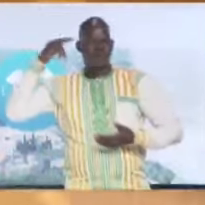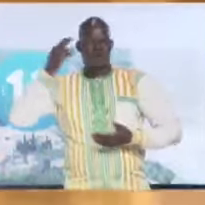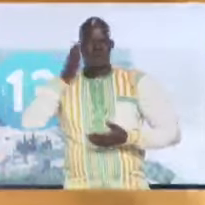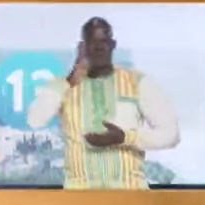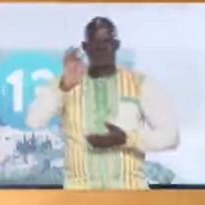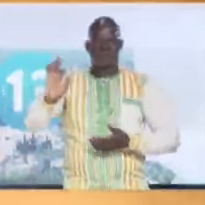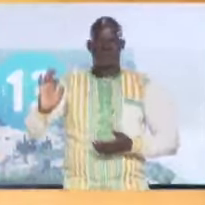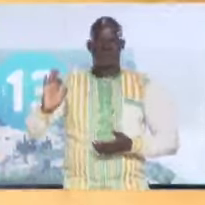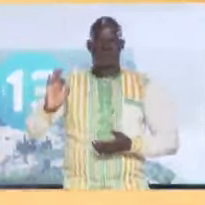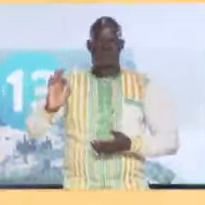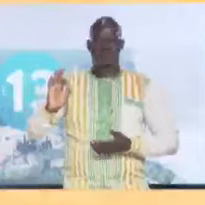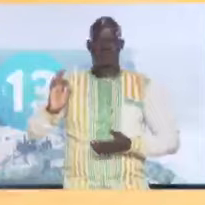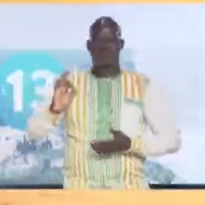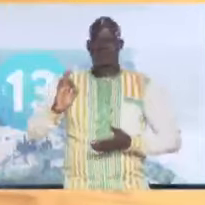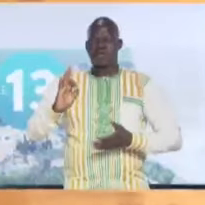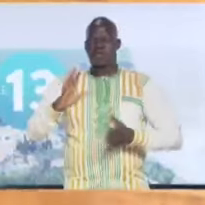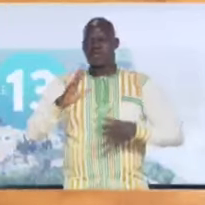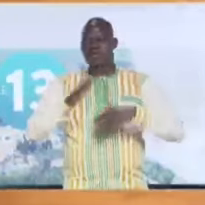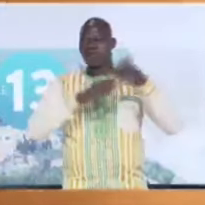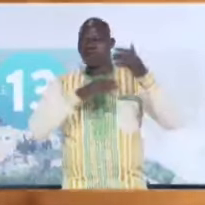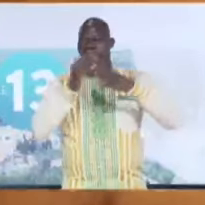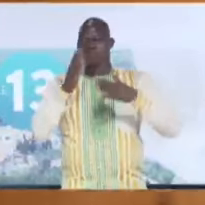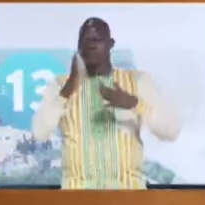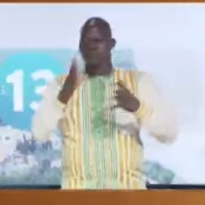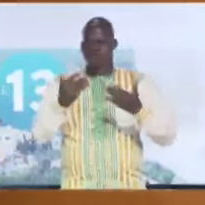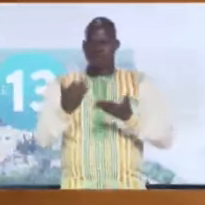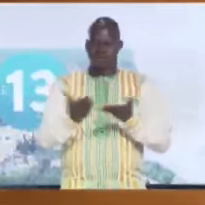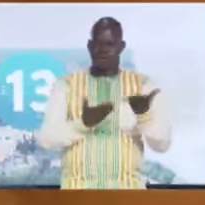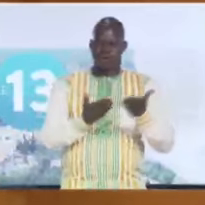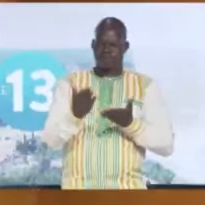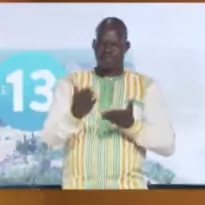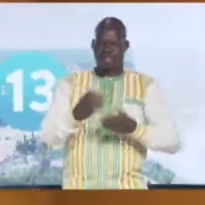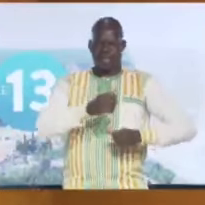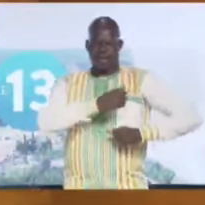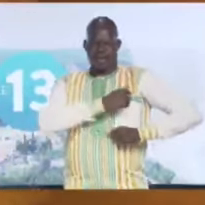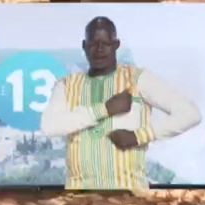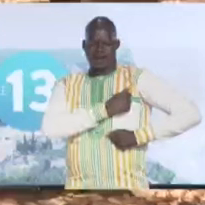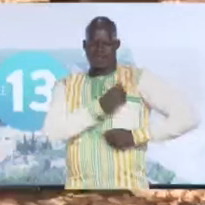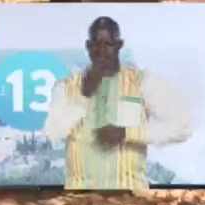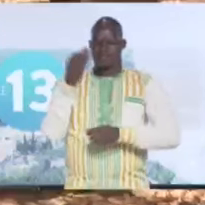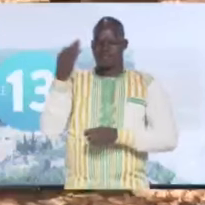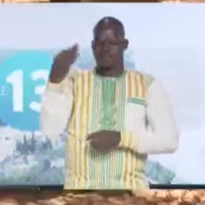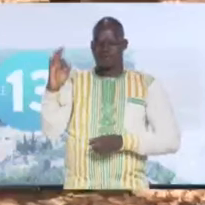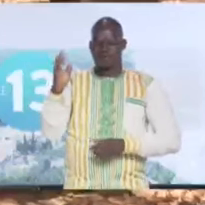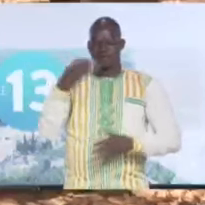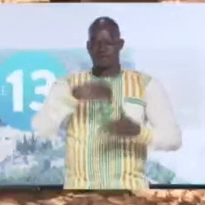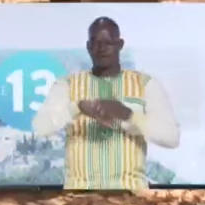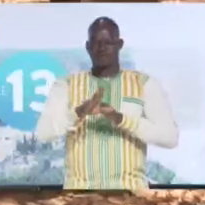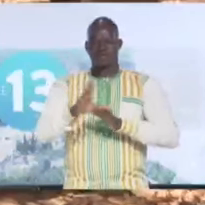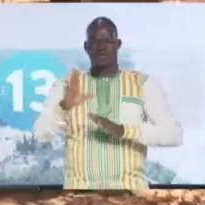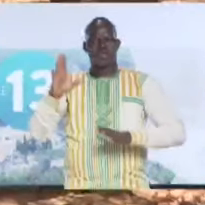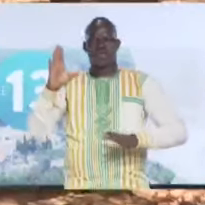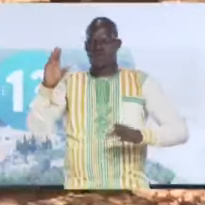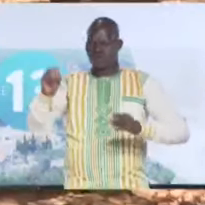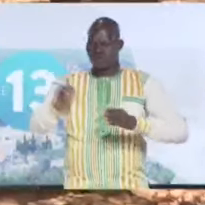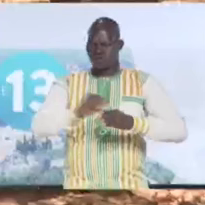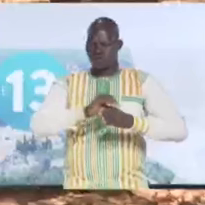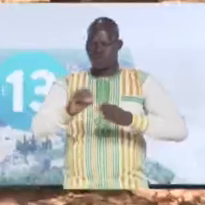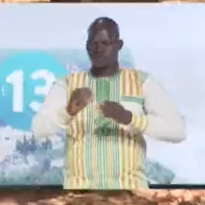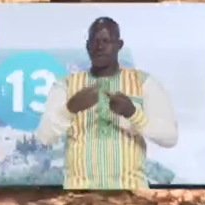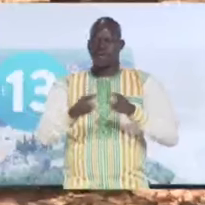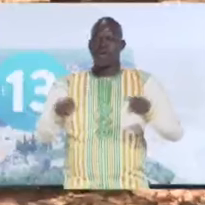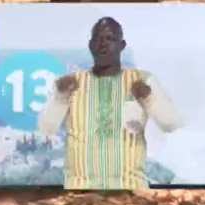Faso. Une forteresse qui aurait servi à l'armée française dans ses velléités d'occupation, mais aussi